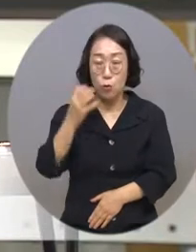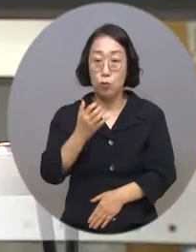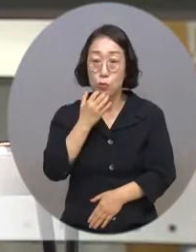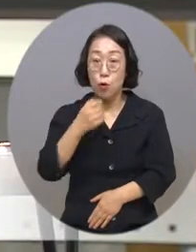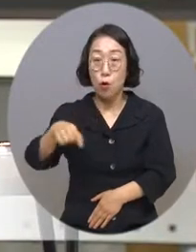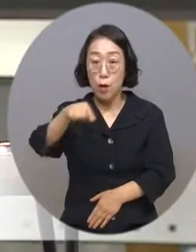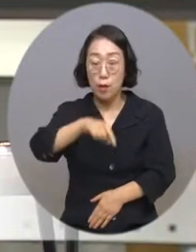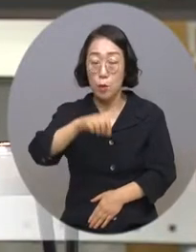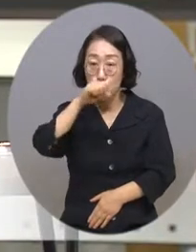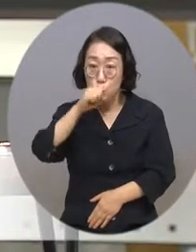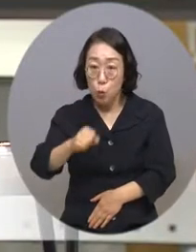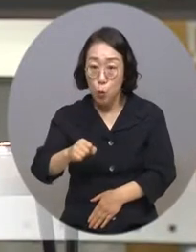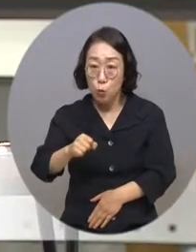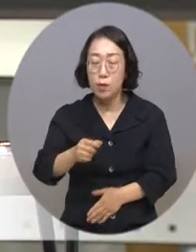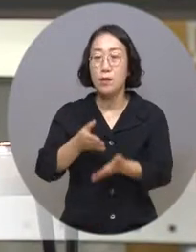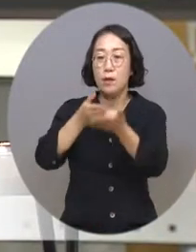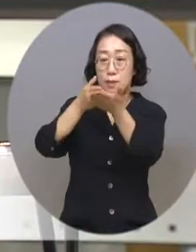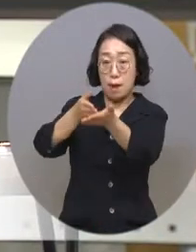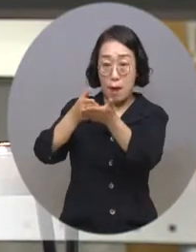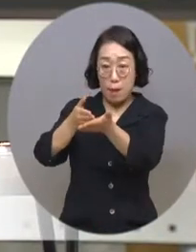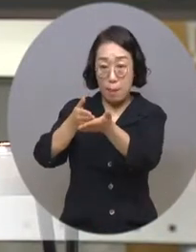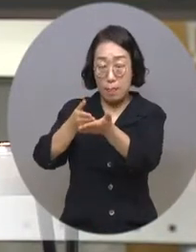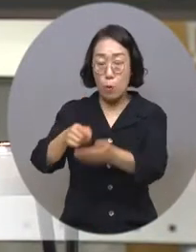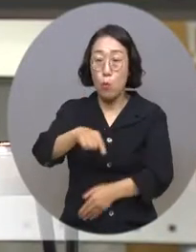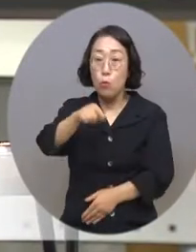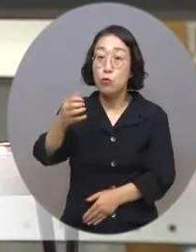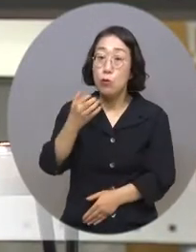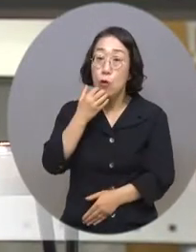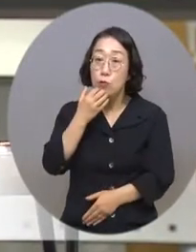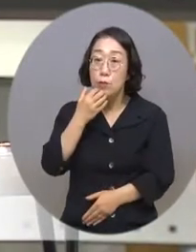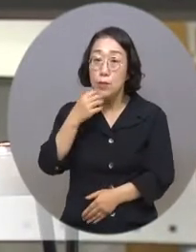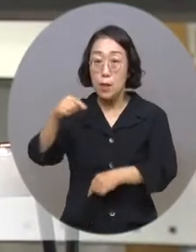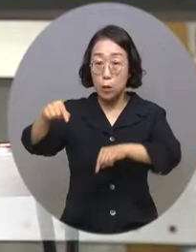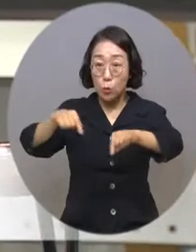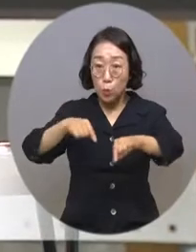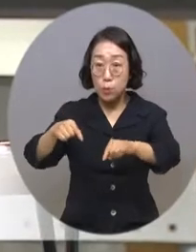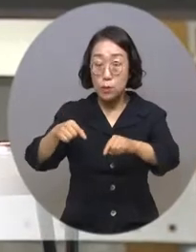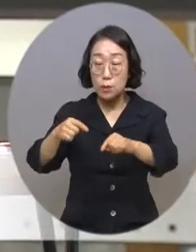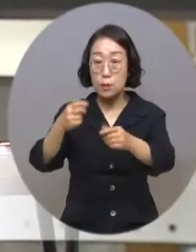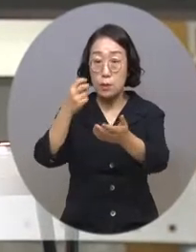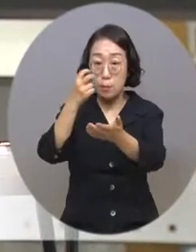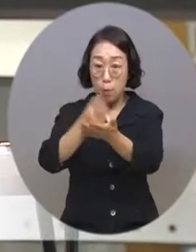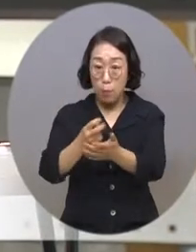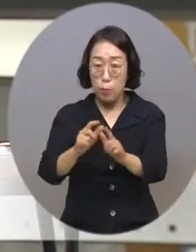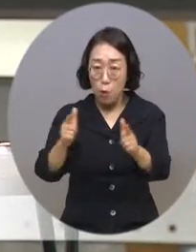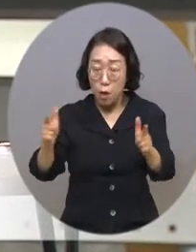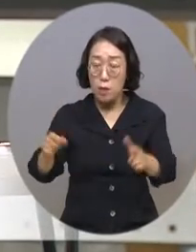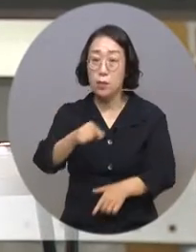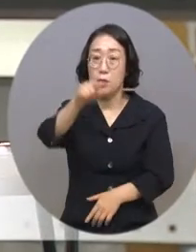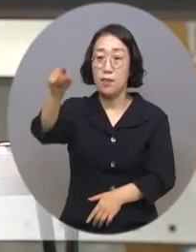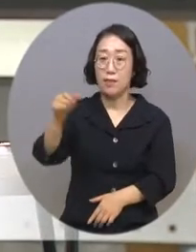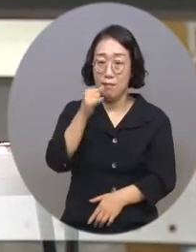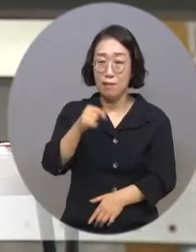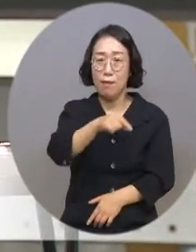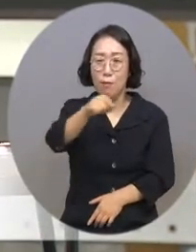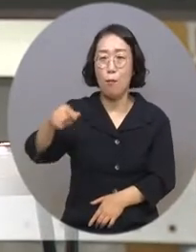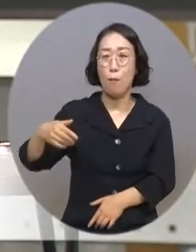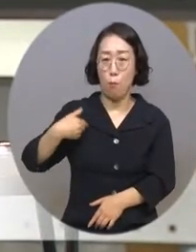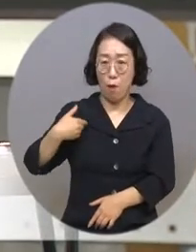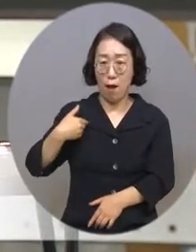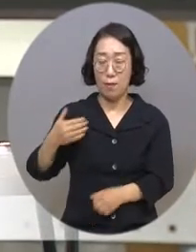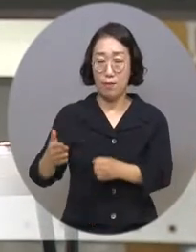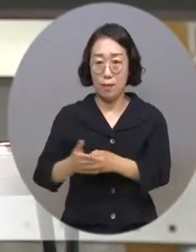좋은 정책도 제안하고 또 그리고 서울시가 재앙 하는 다양한 정책들이 많은데 모르는 분들도 많이 계시거든요